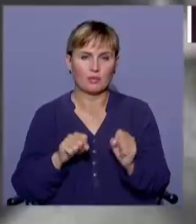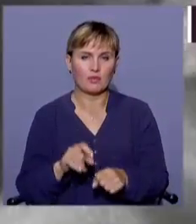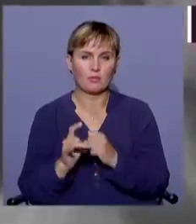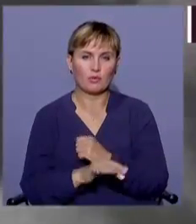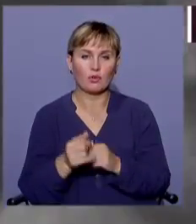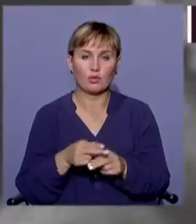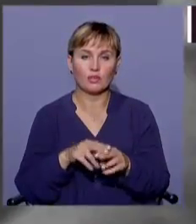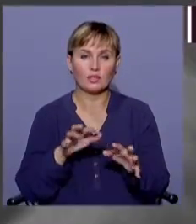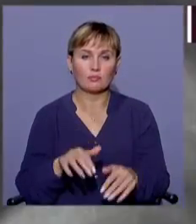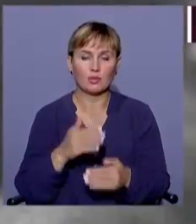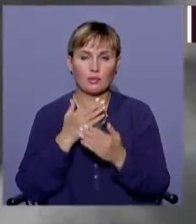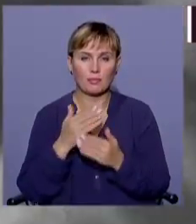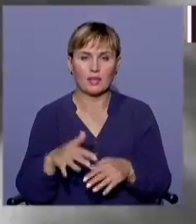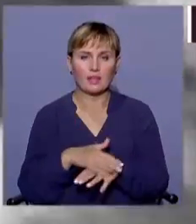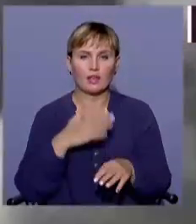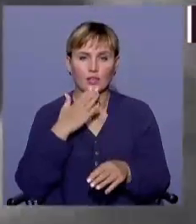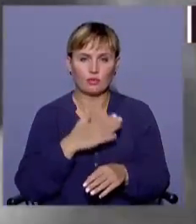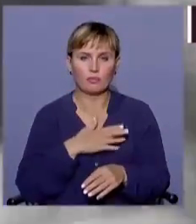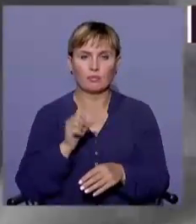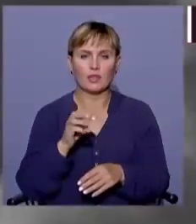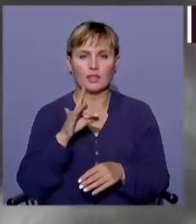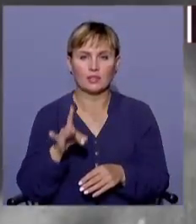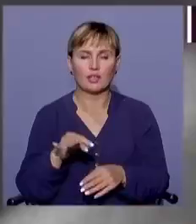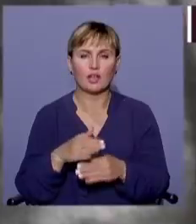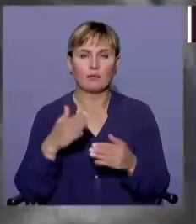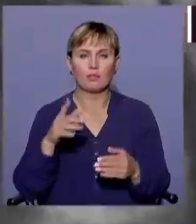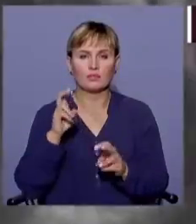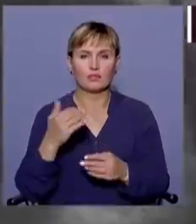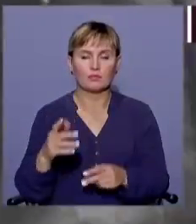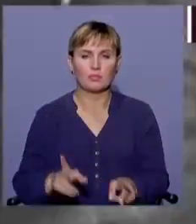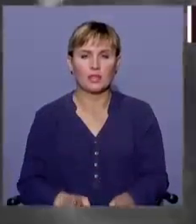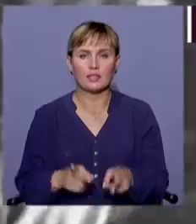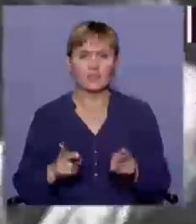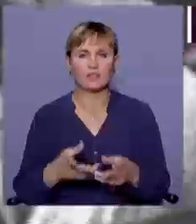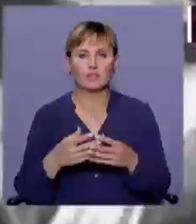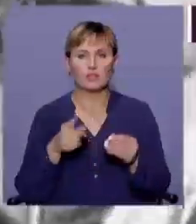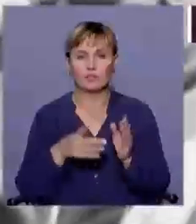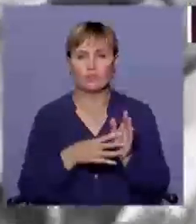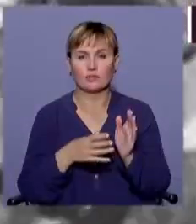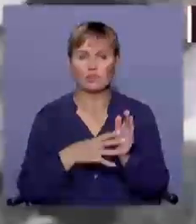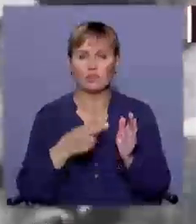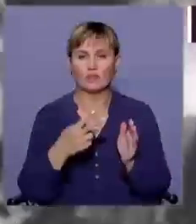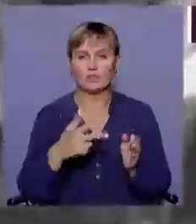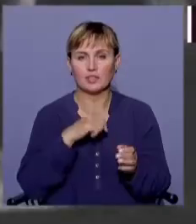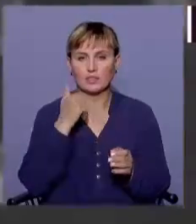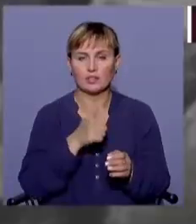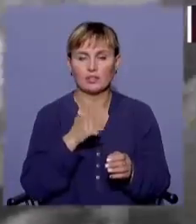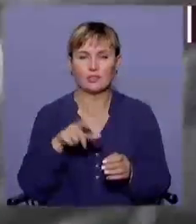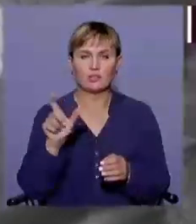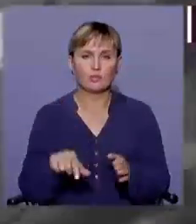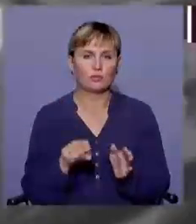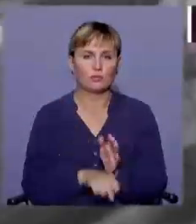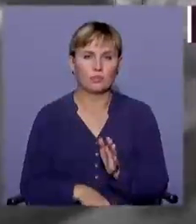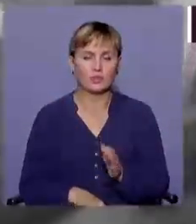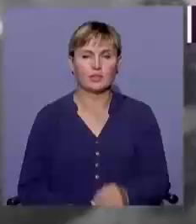которых отбирали последнее. Народ любил Батыра, а большевики звали его бандитом. Весной 1923 года Кейкебатыра